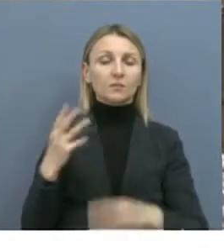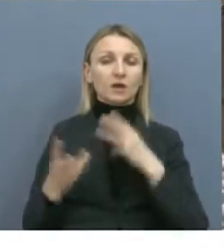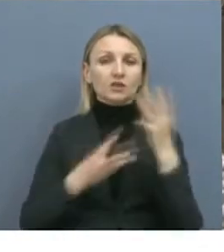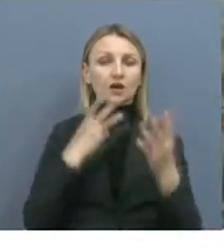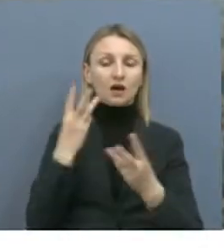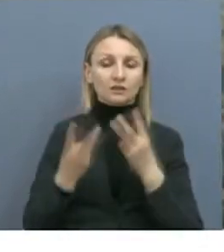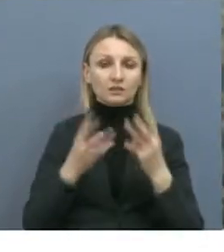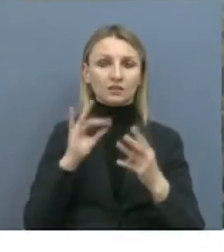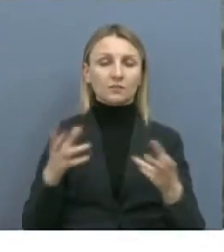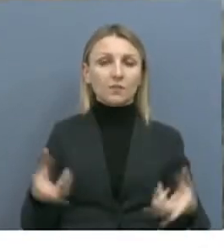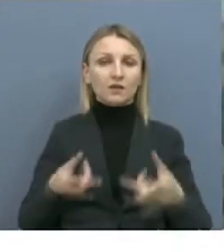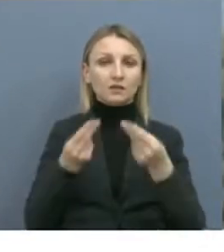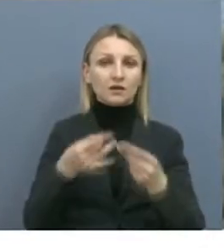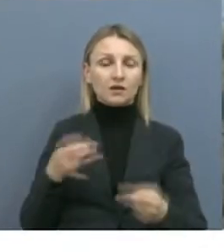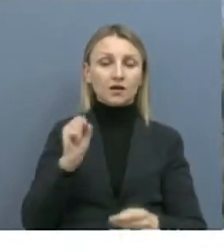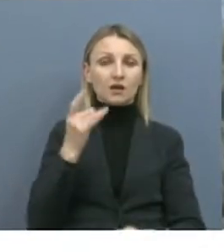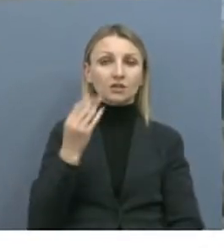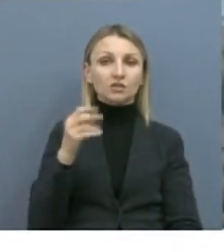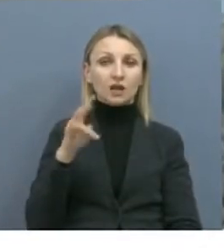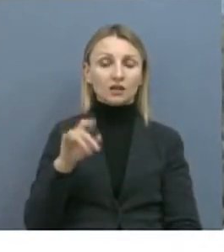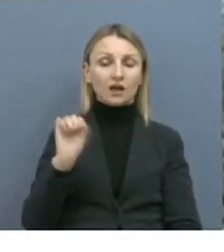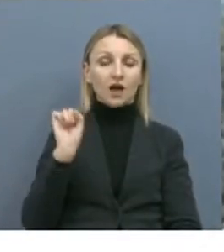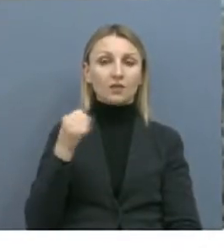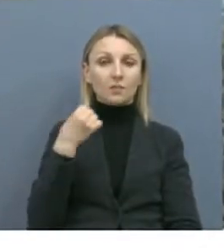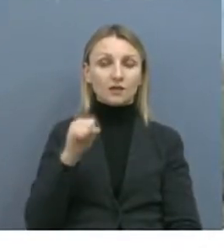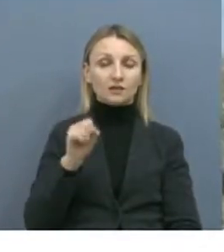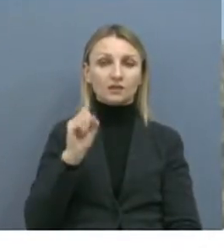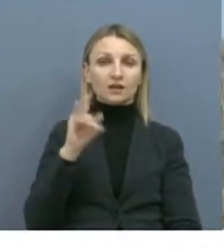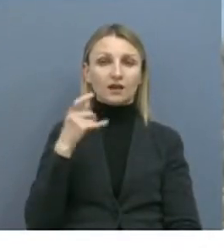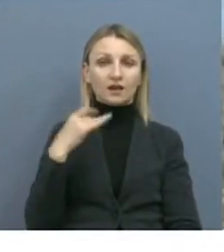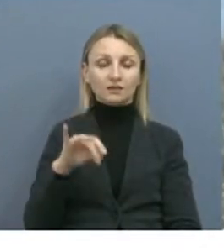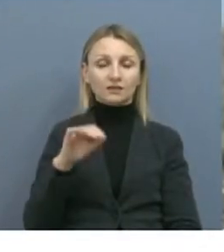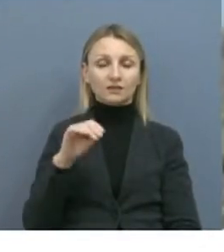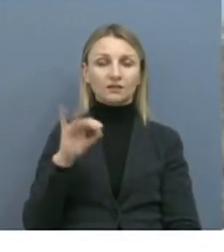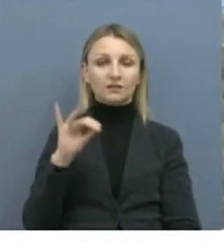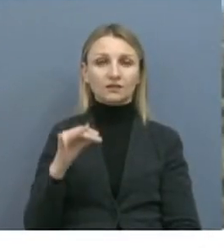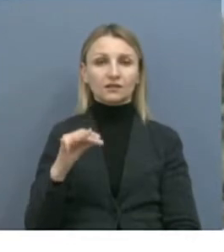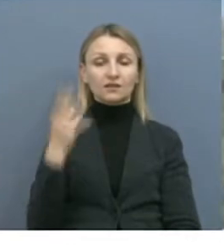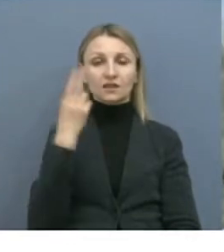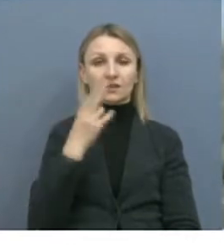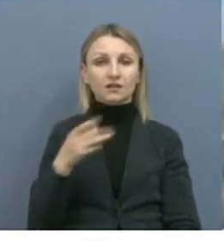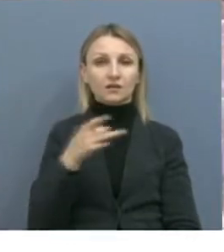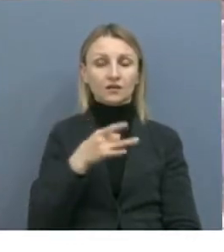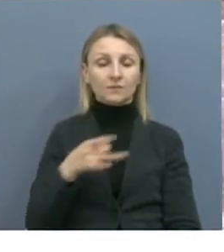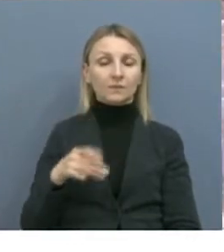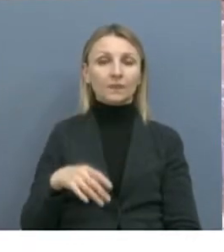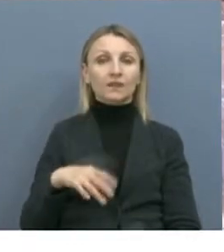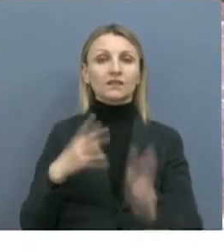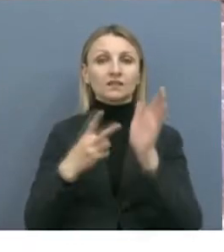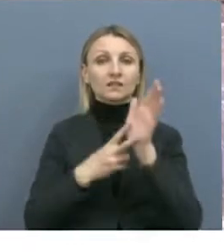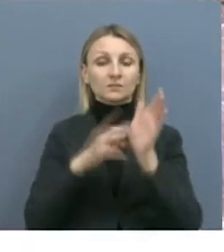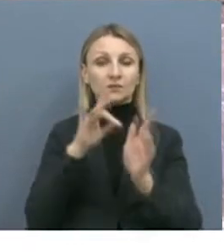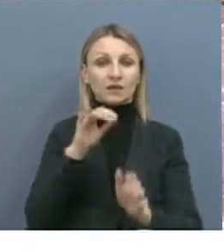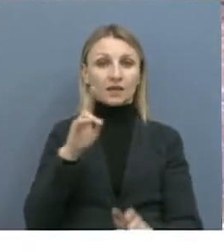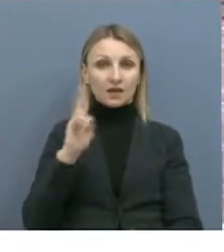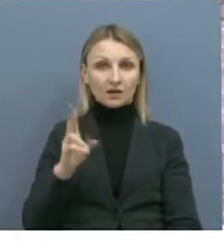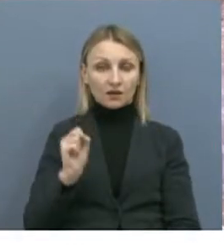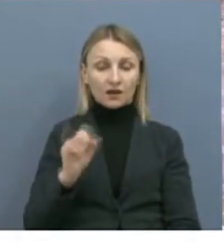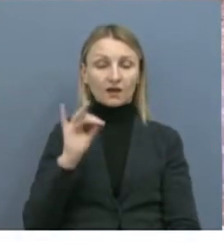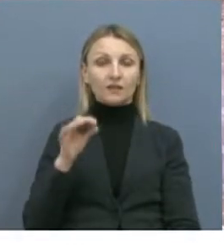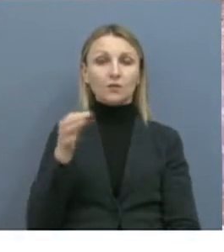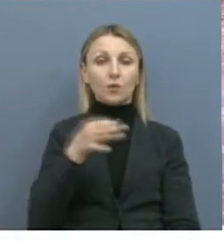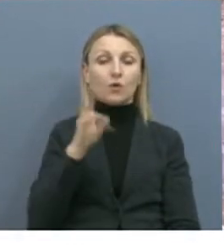риском потопления – Аршалынском, Атбасарском, Астраханском и Целиноградском. На 7 реках и в озере Копа были проведены взрывные работы по